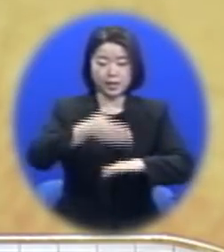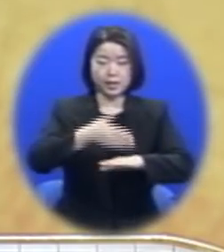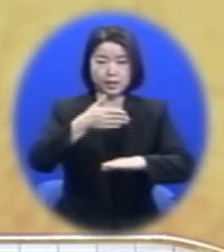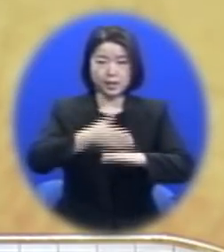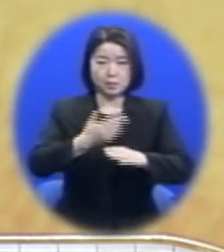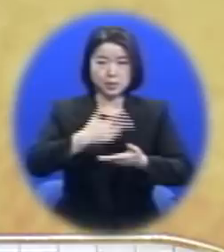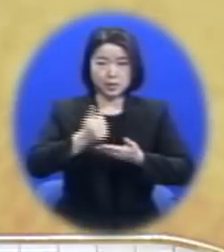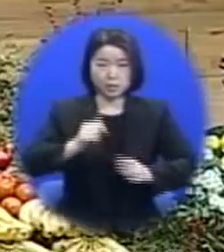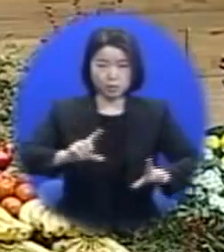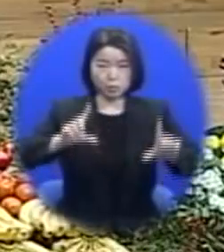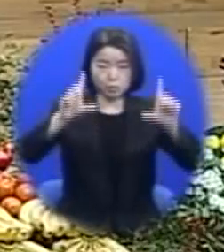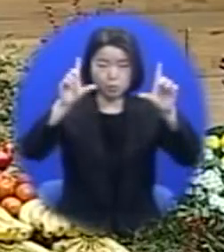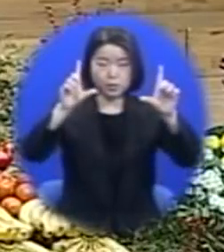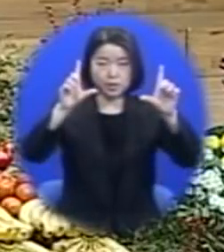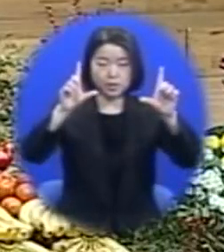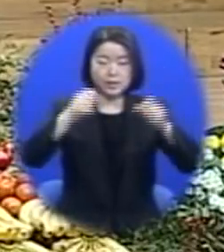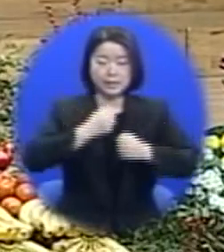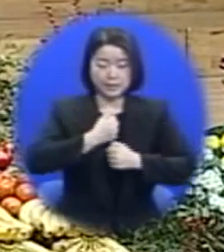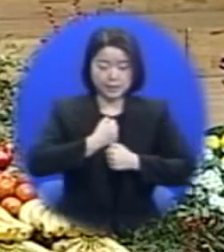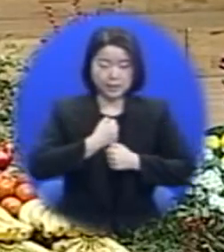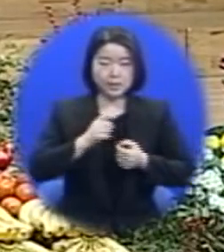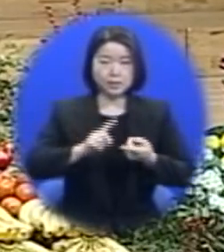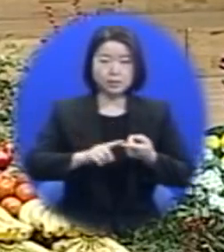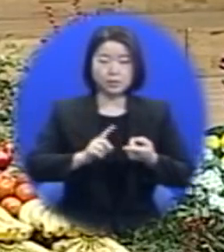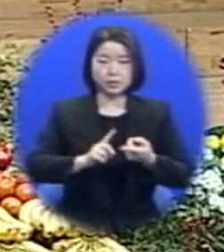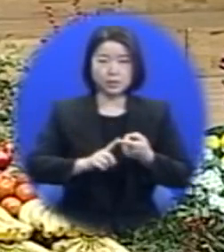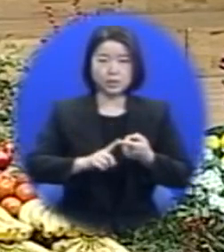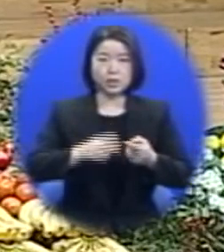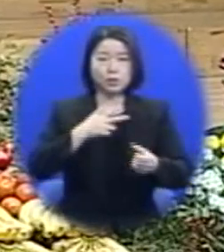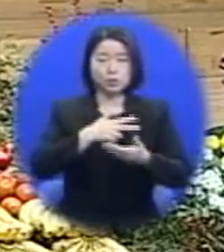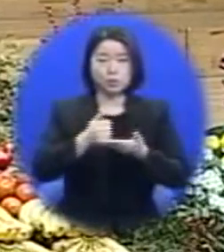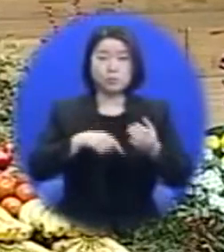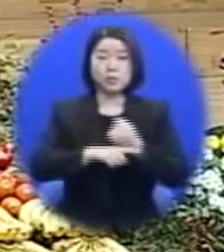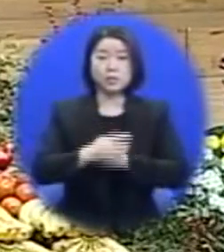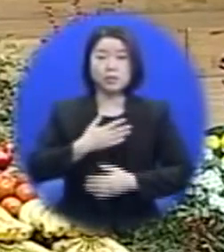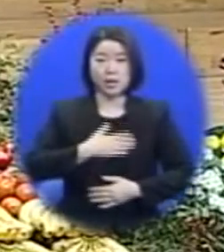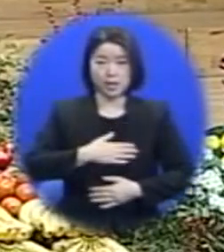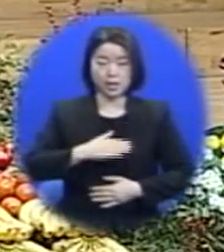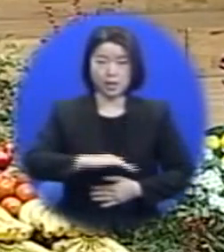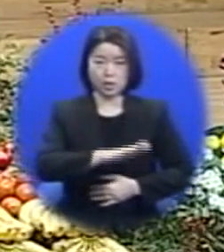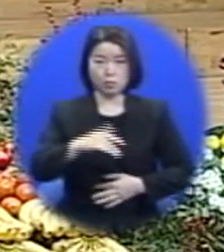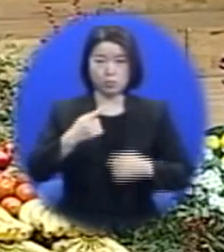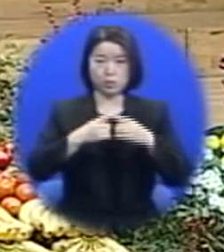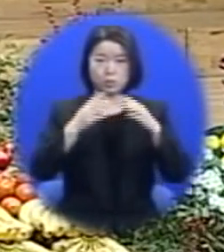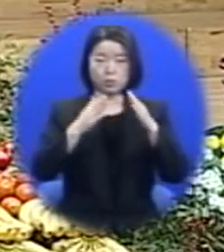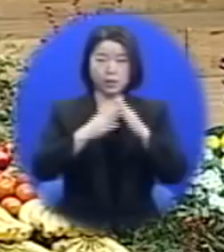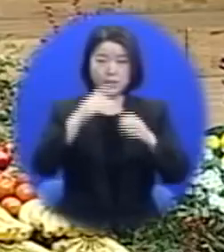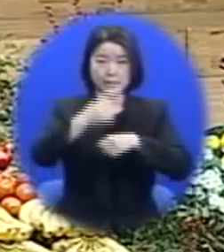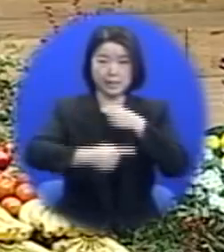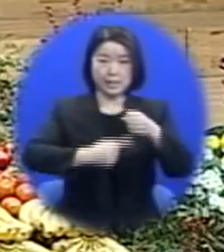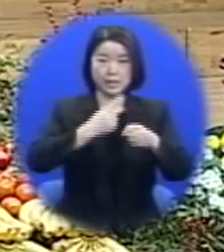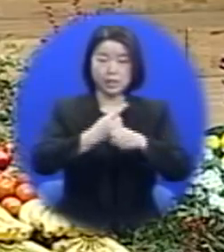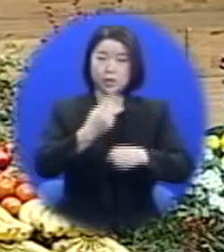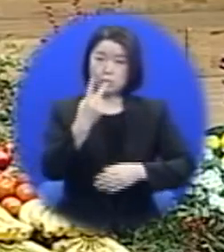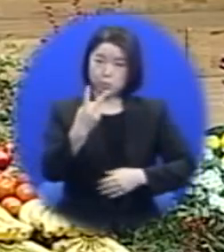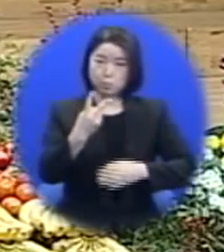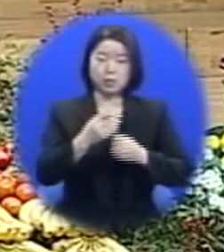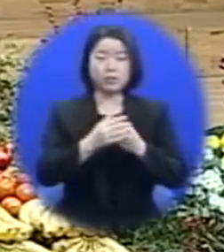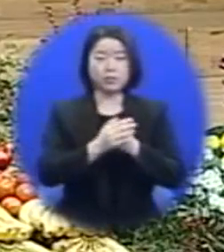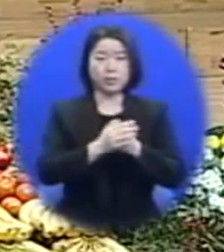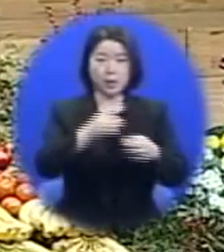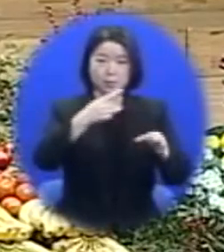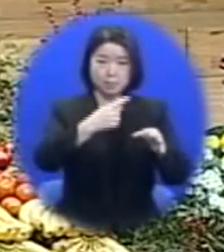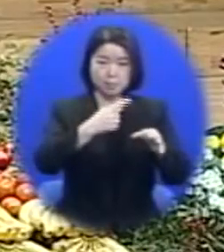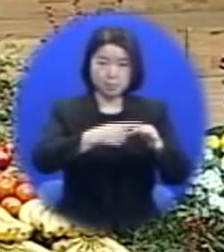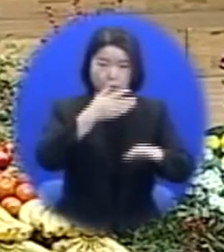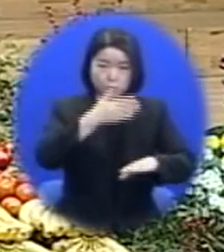주일을 지키는 것이 주의 뜻임을 압니다. 저희 교회에서는 1년에 두 번 맥주 감사 주일과 추수감사